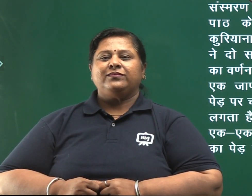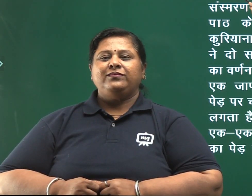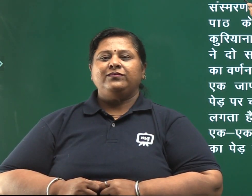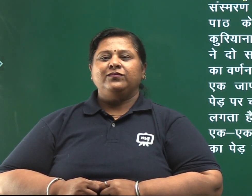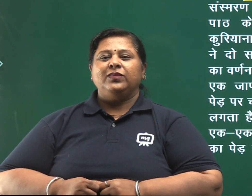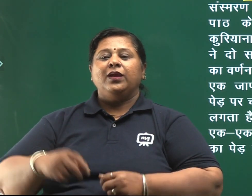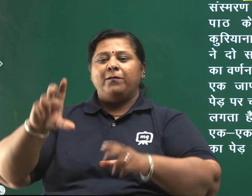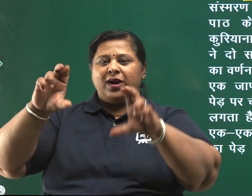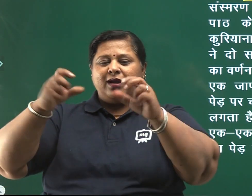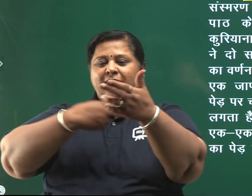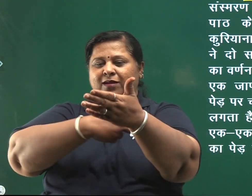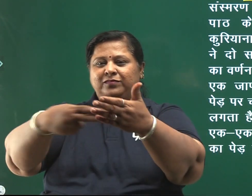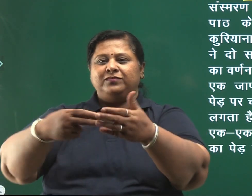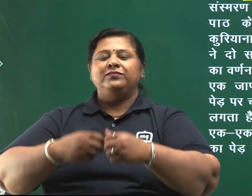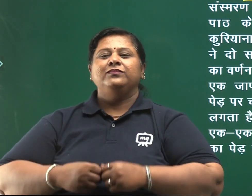अपूर्व अनुभव